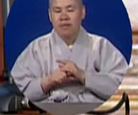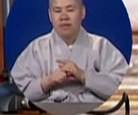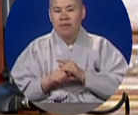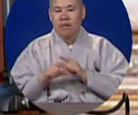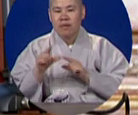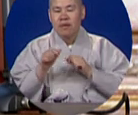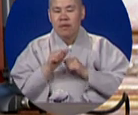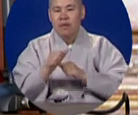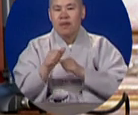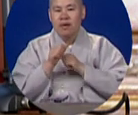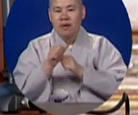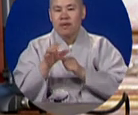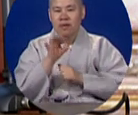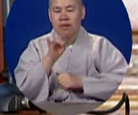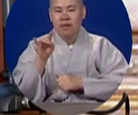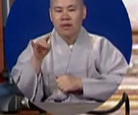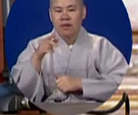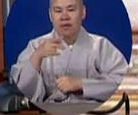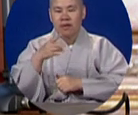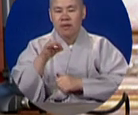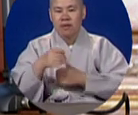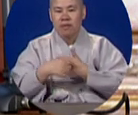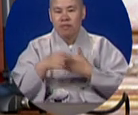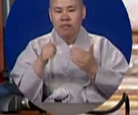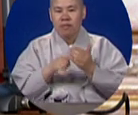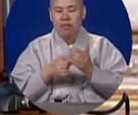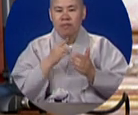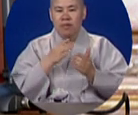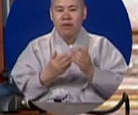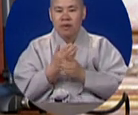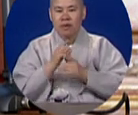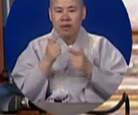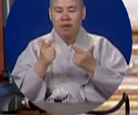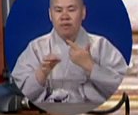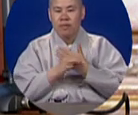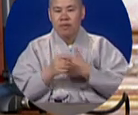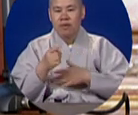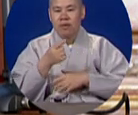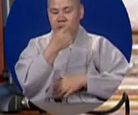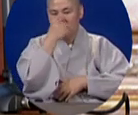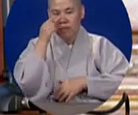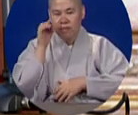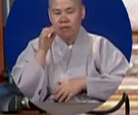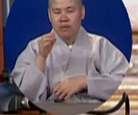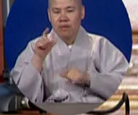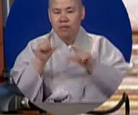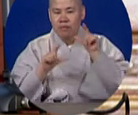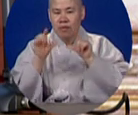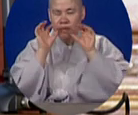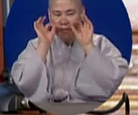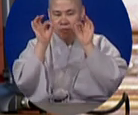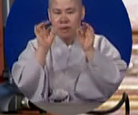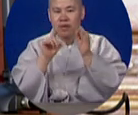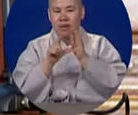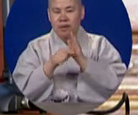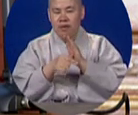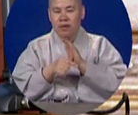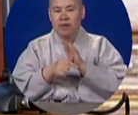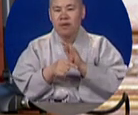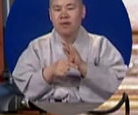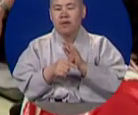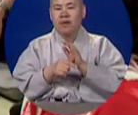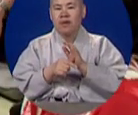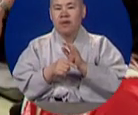따라서 애증심만 일으키지 아니하면 그 눈으로 색을 본 상태에서 색에서 자제를